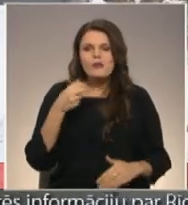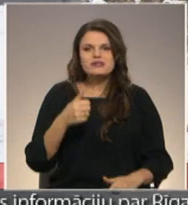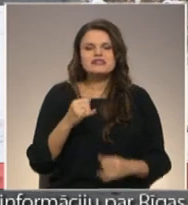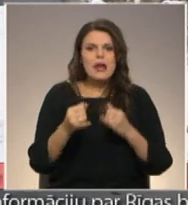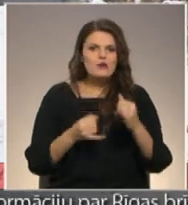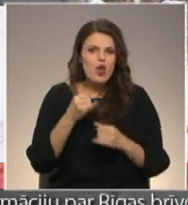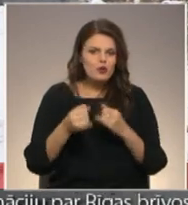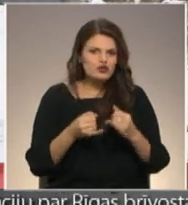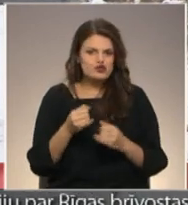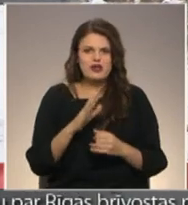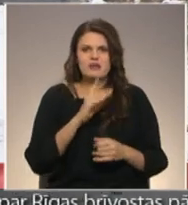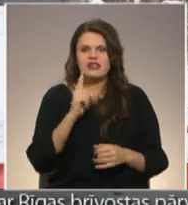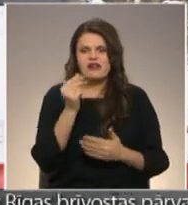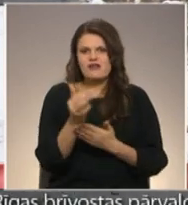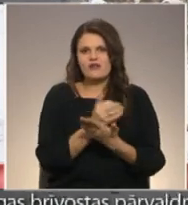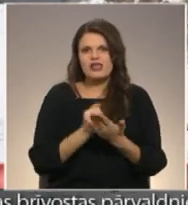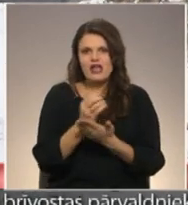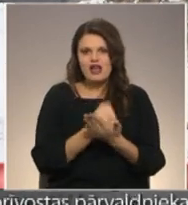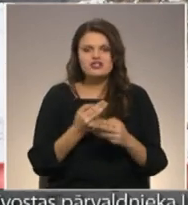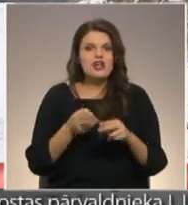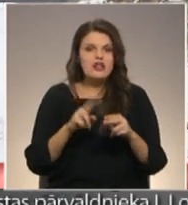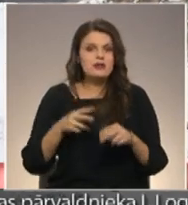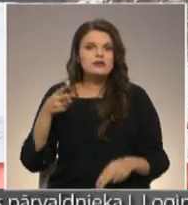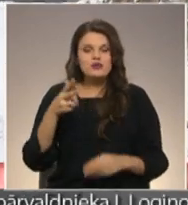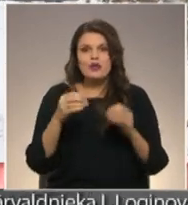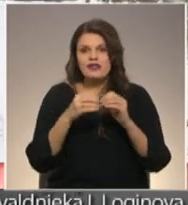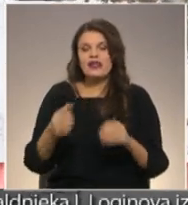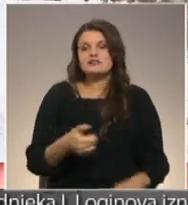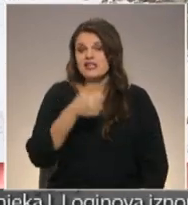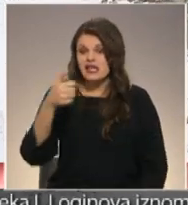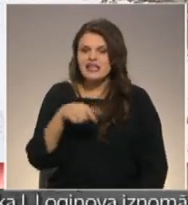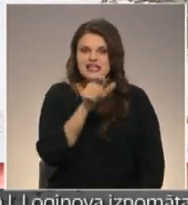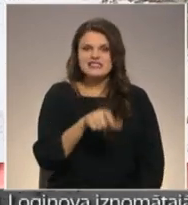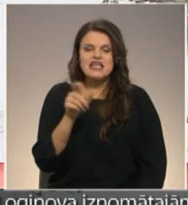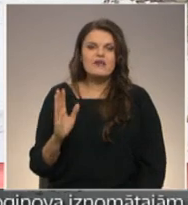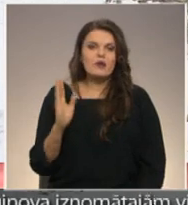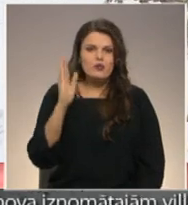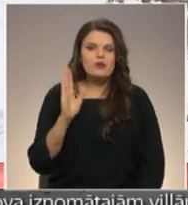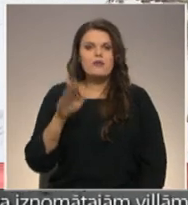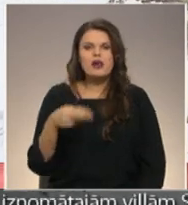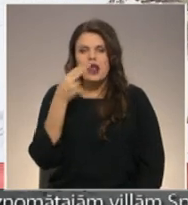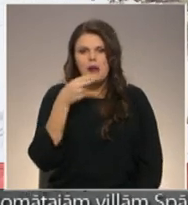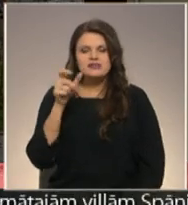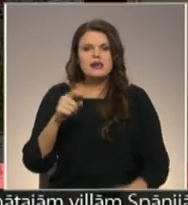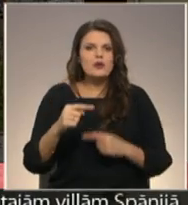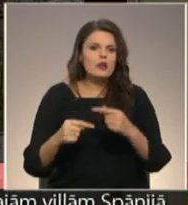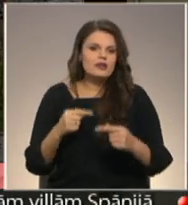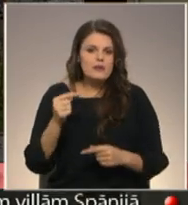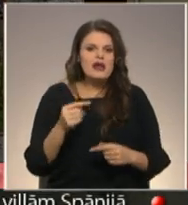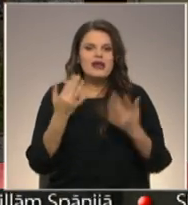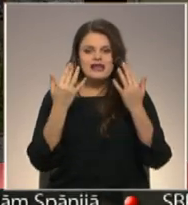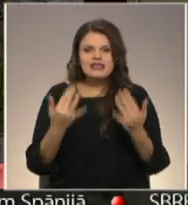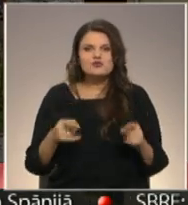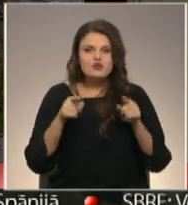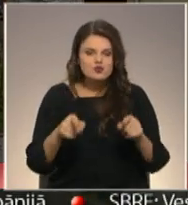gan aprobežojusies tikai ar naudas iekasēšanu, tāpēc 2010. Gadā iedzīvotāji nobalsojuši par apsaimniekotāju maiņu. Risinot